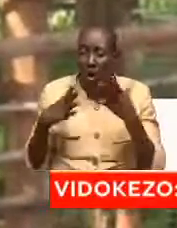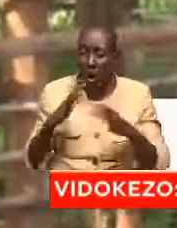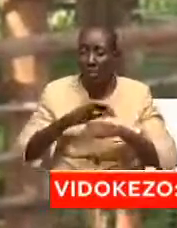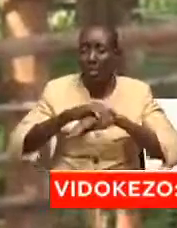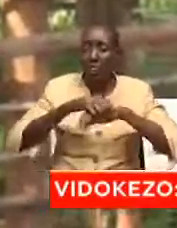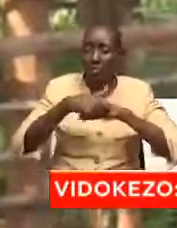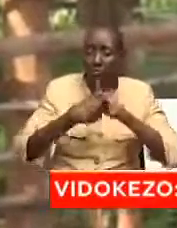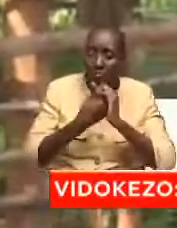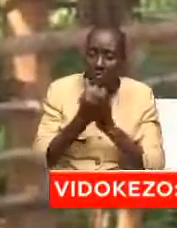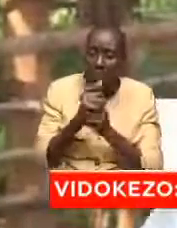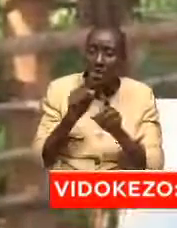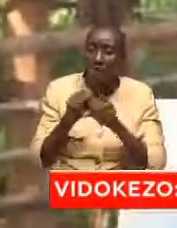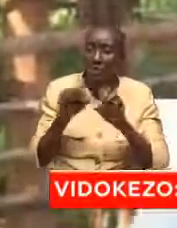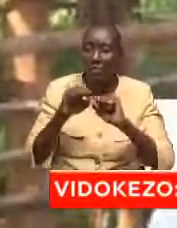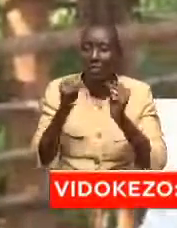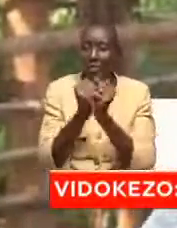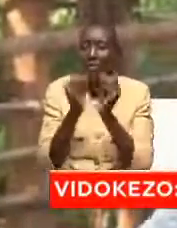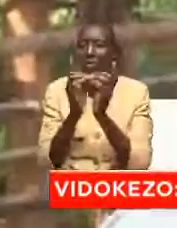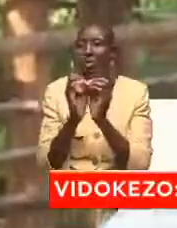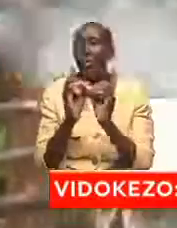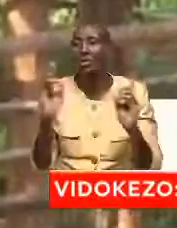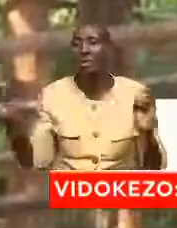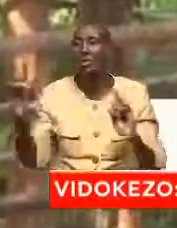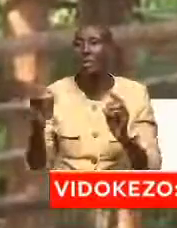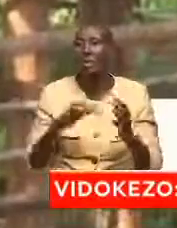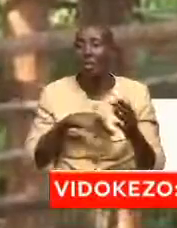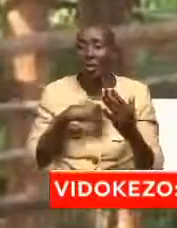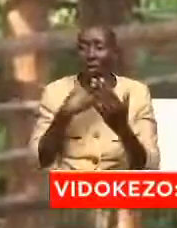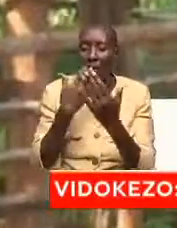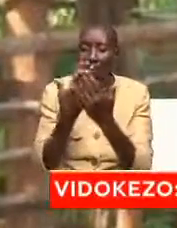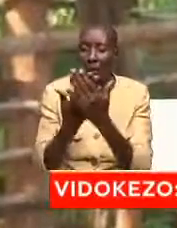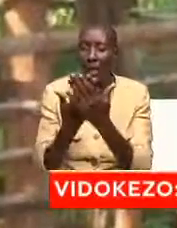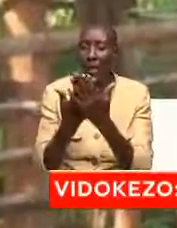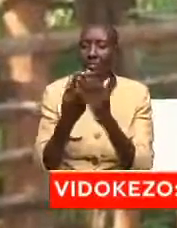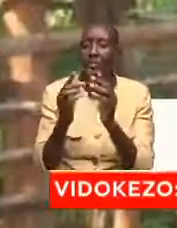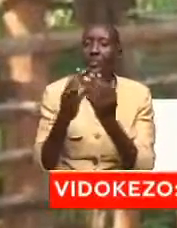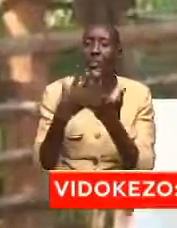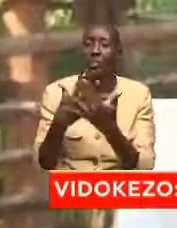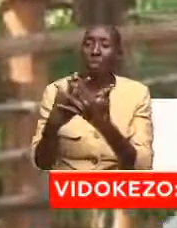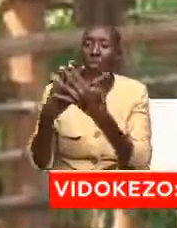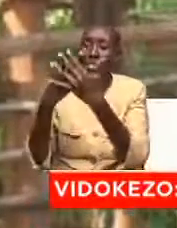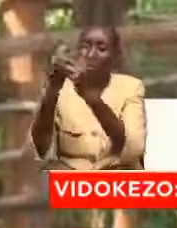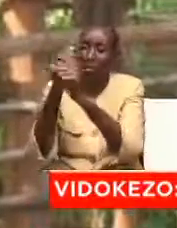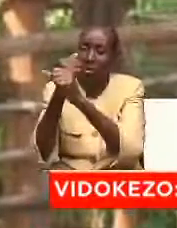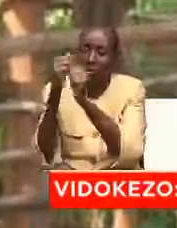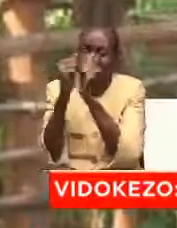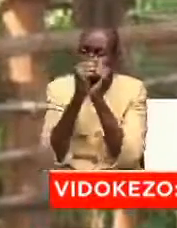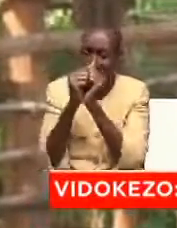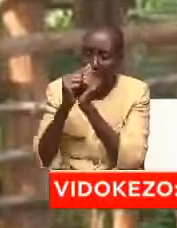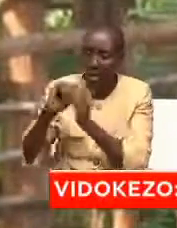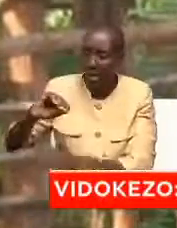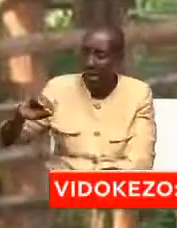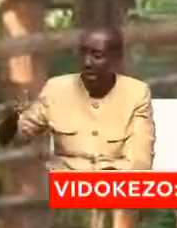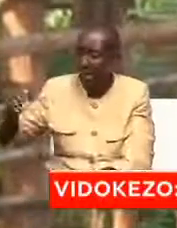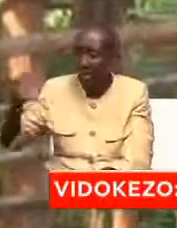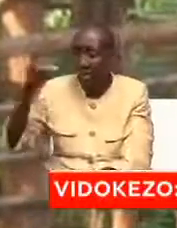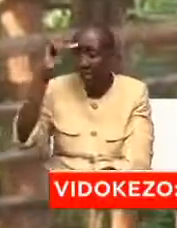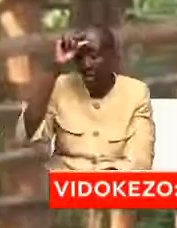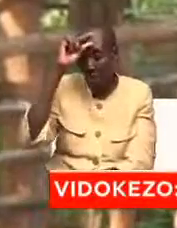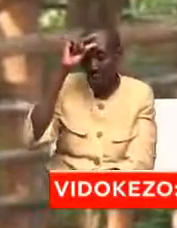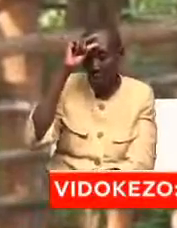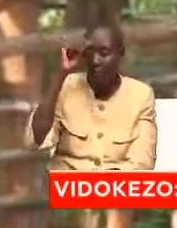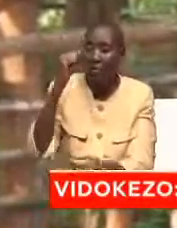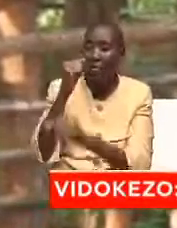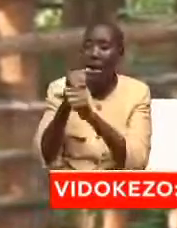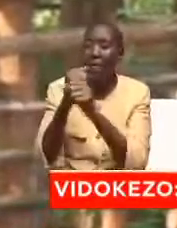keep social distance. Tumeenda mpaka kwa prisons, tumeenda kila mahali tukifanya hiyo kazi pamoja na serikali ya county ya Trans Nzoia. Tumefanya hiyo